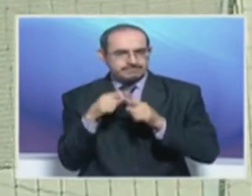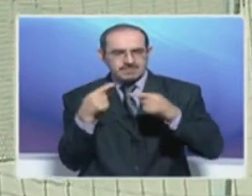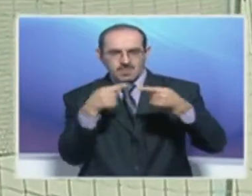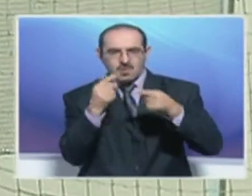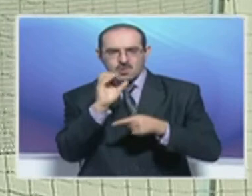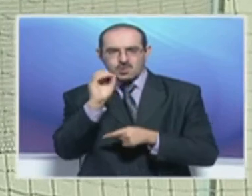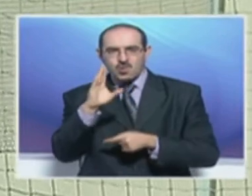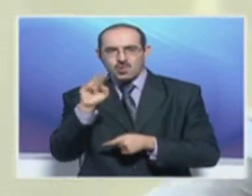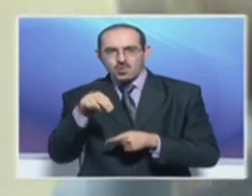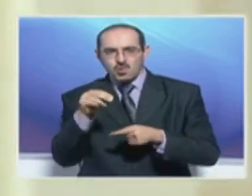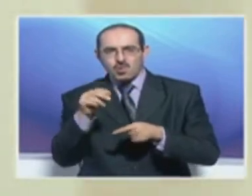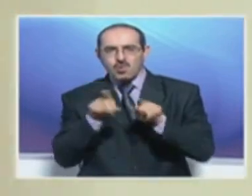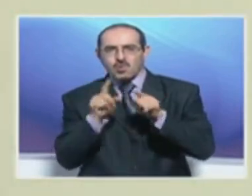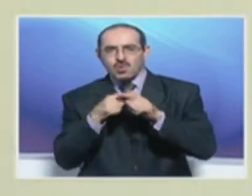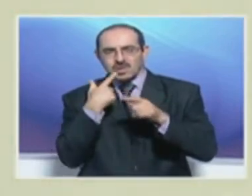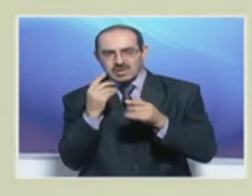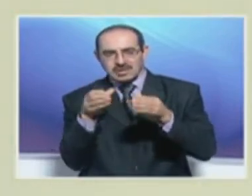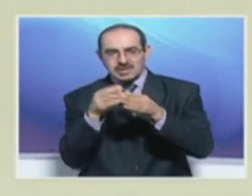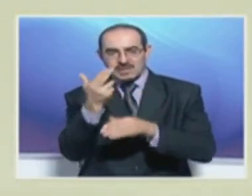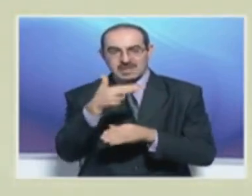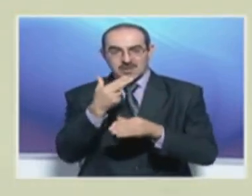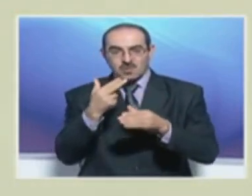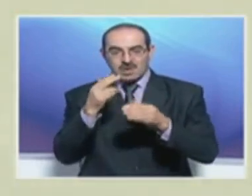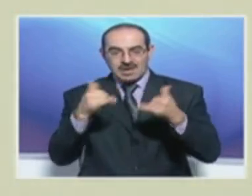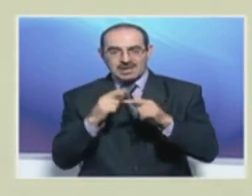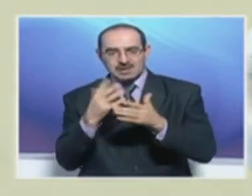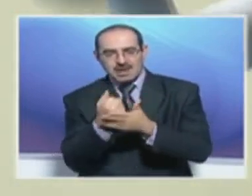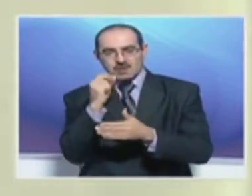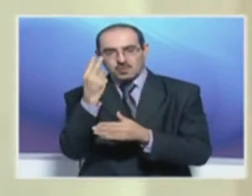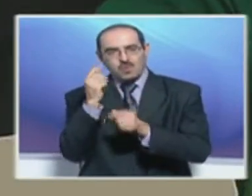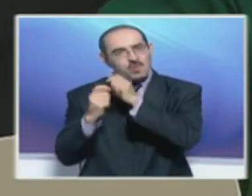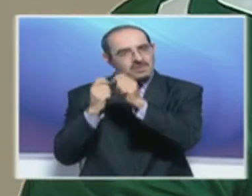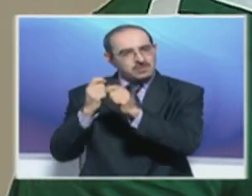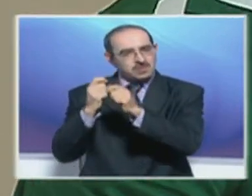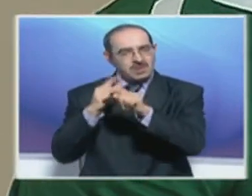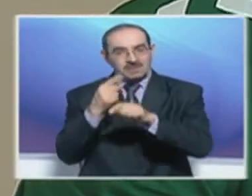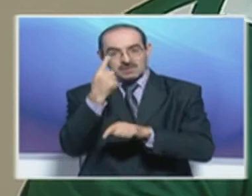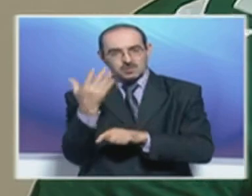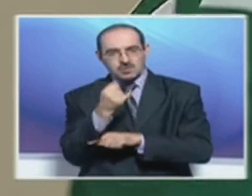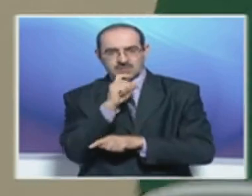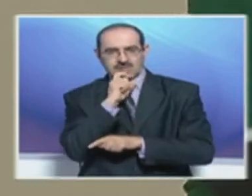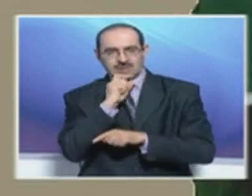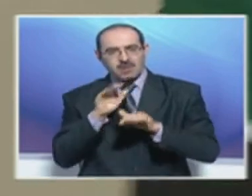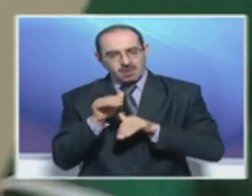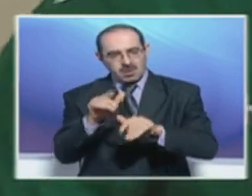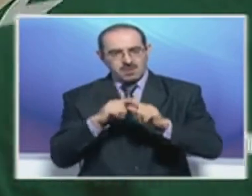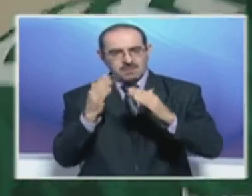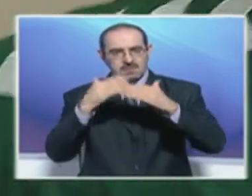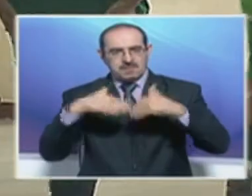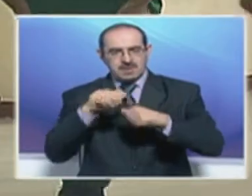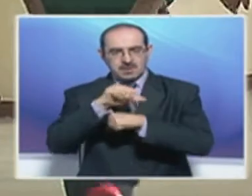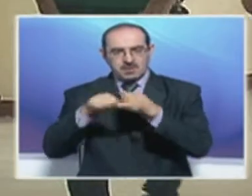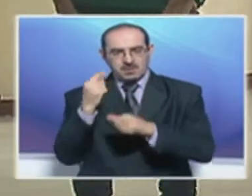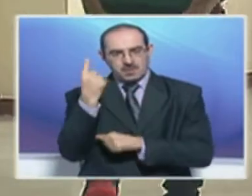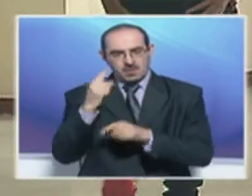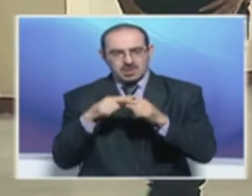الكونغولي، ليحتل بذلك المنتخب الوطني الجزائري المركز الثاني مؤقتا قبل يوم من استكمال مباريات الدور